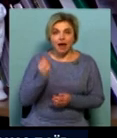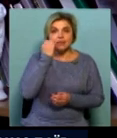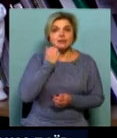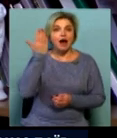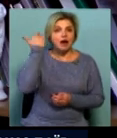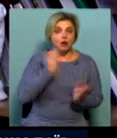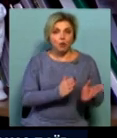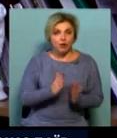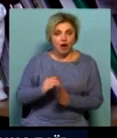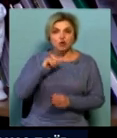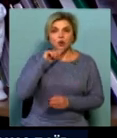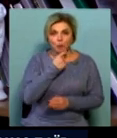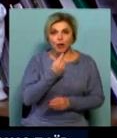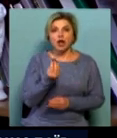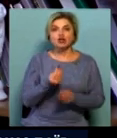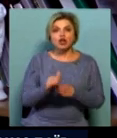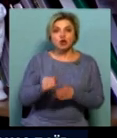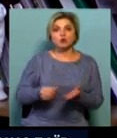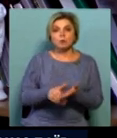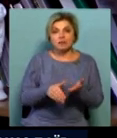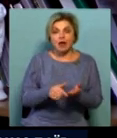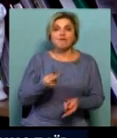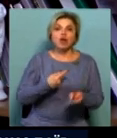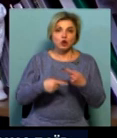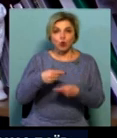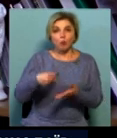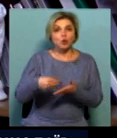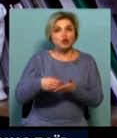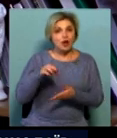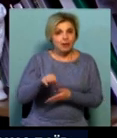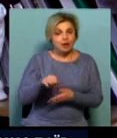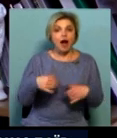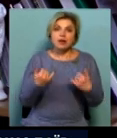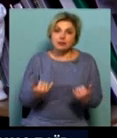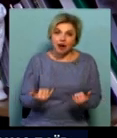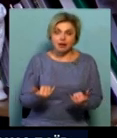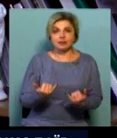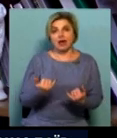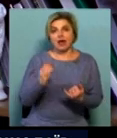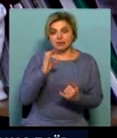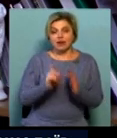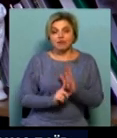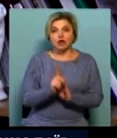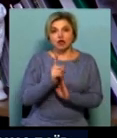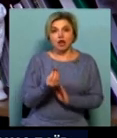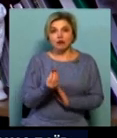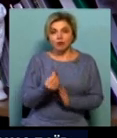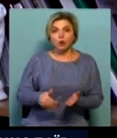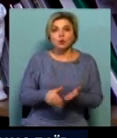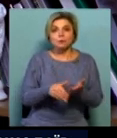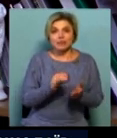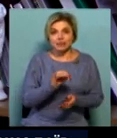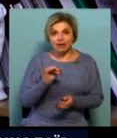порядком, зекономлена частина субсидії поверталася у бюджет. Зараз же, з введенням грошової